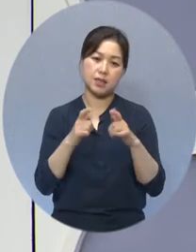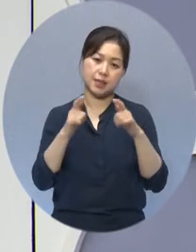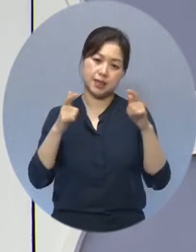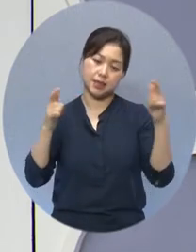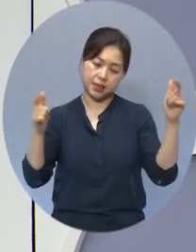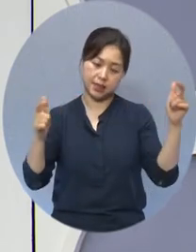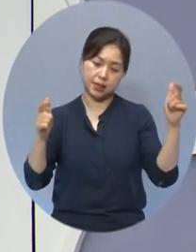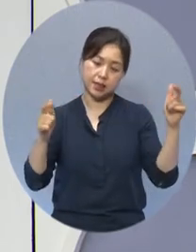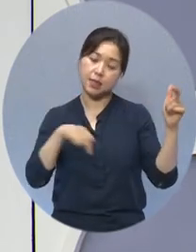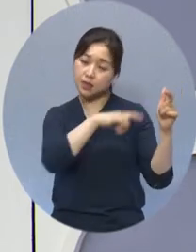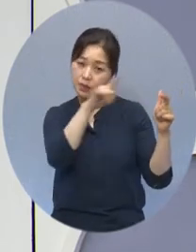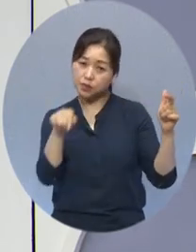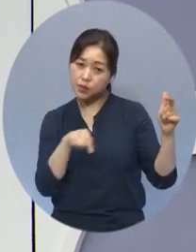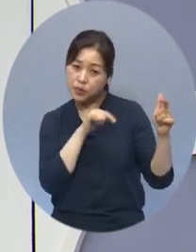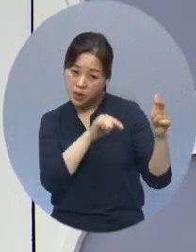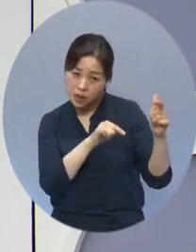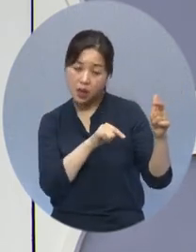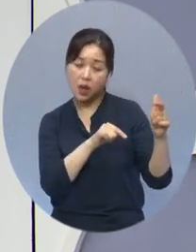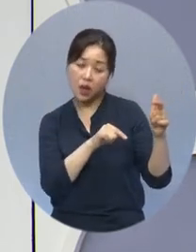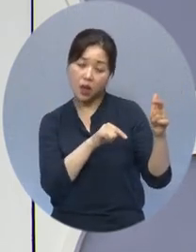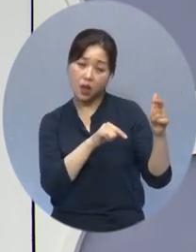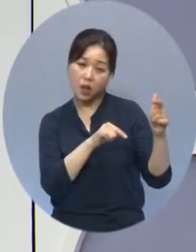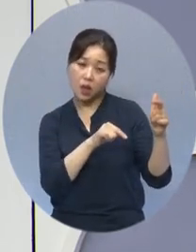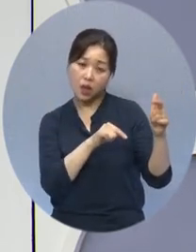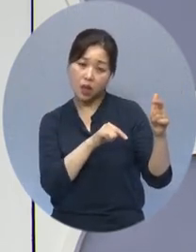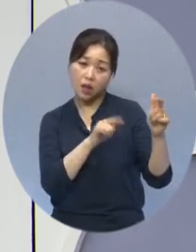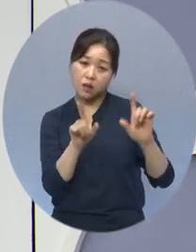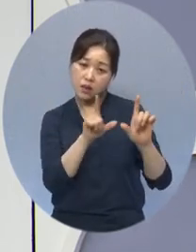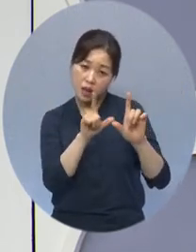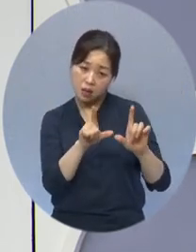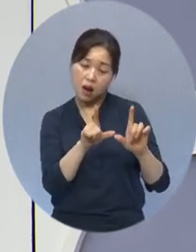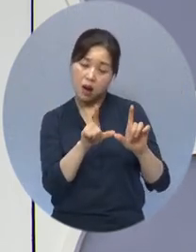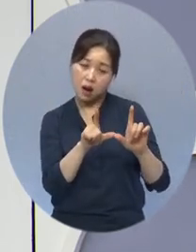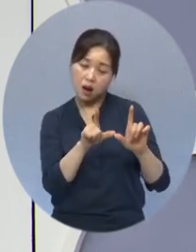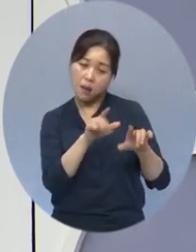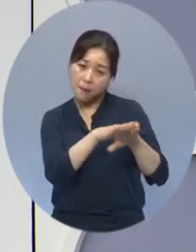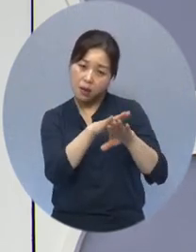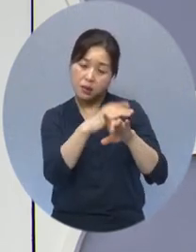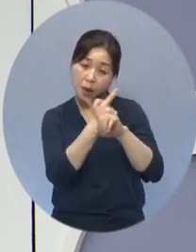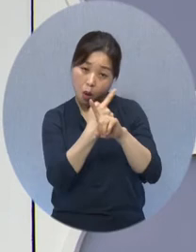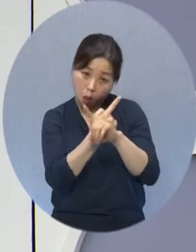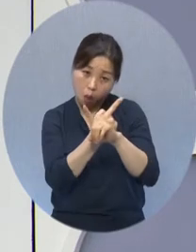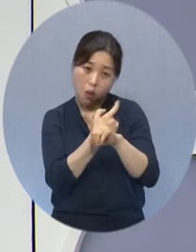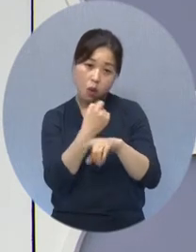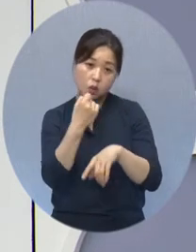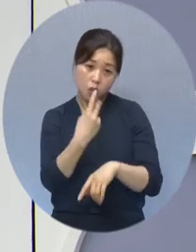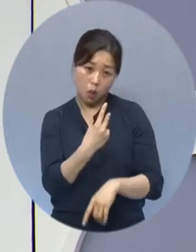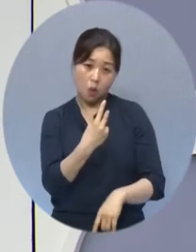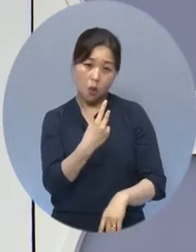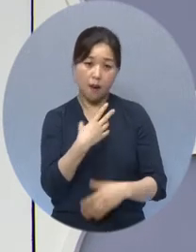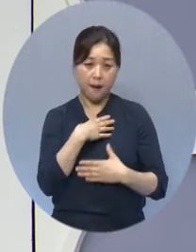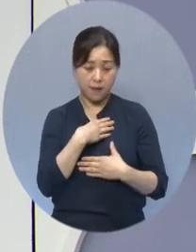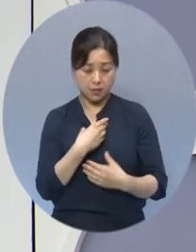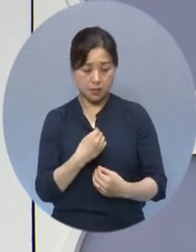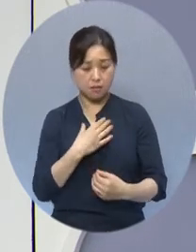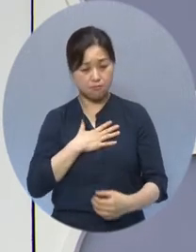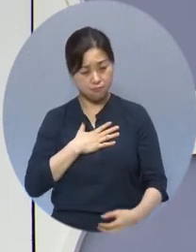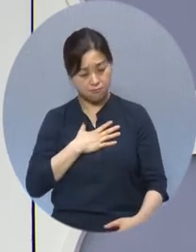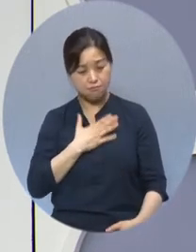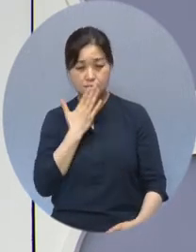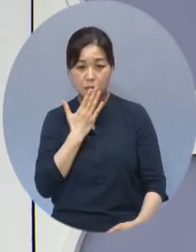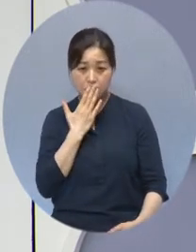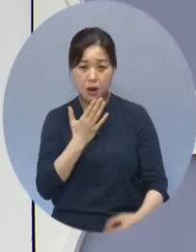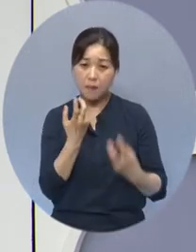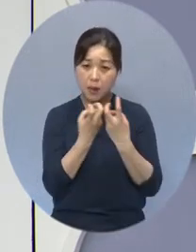이런 분들에게 어떻게 하면 정말 생활 패턴을 개선해주고 정서적인 안정을 도모할 수 있겠느냐